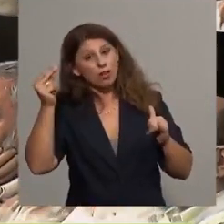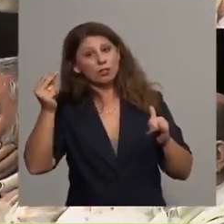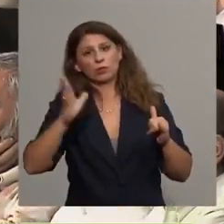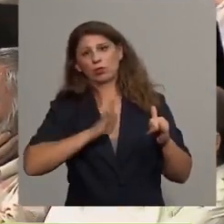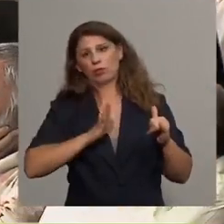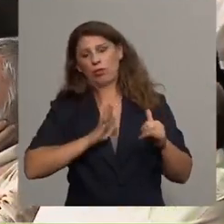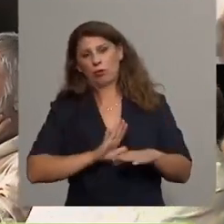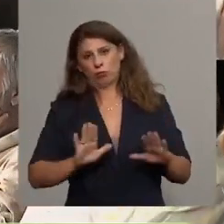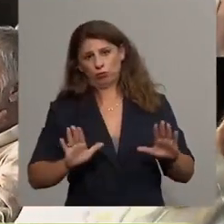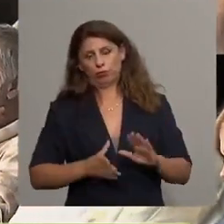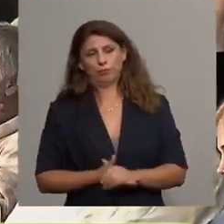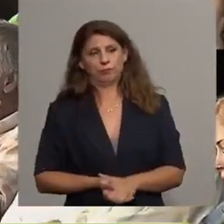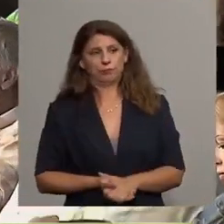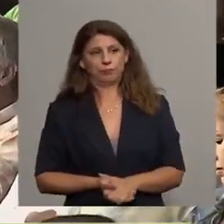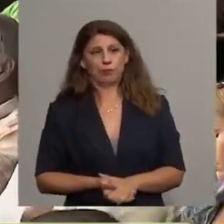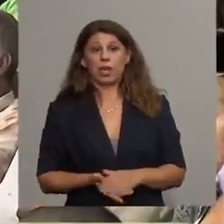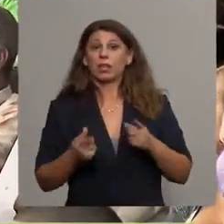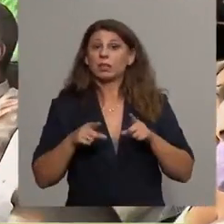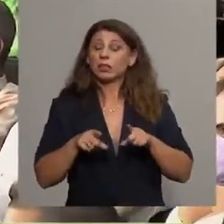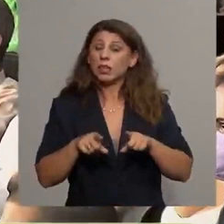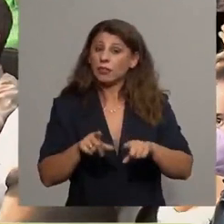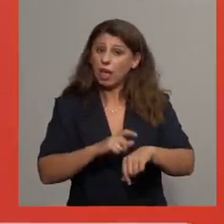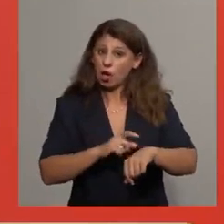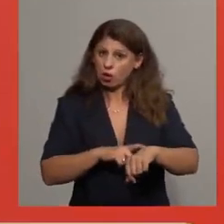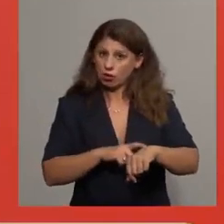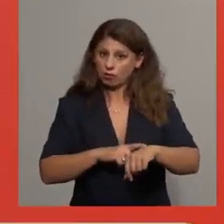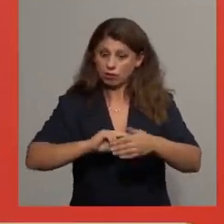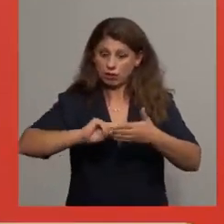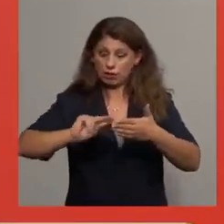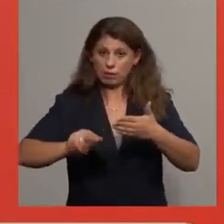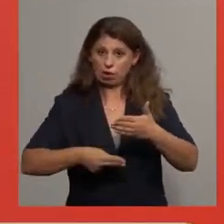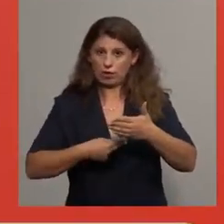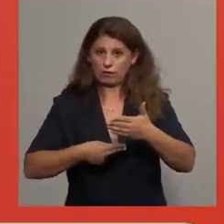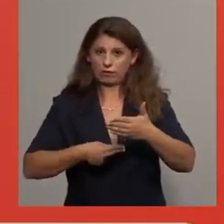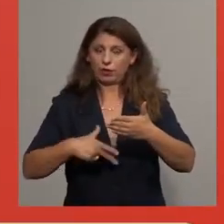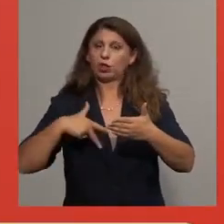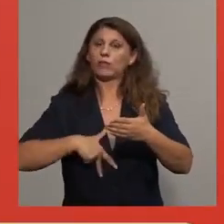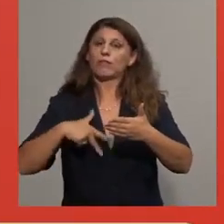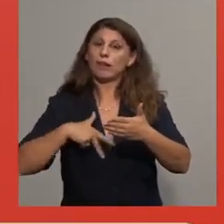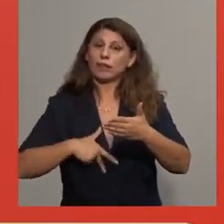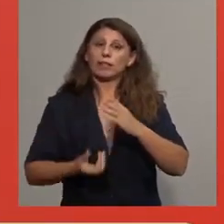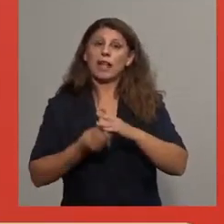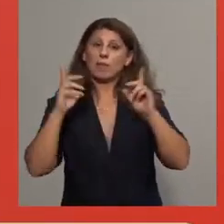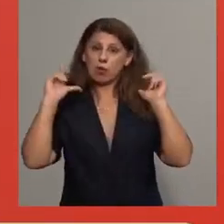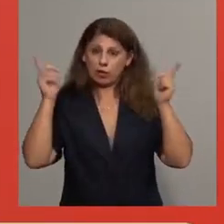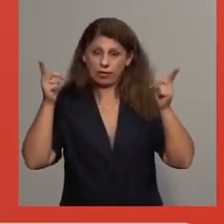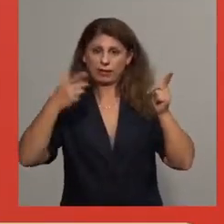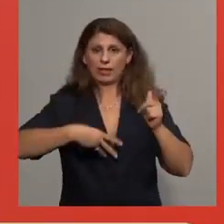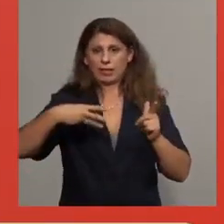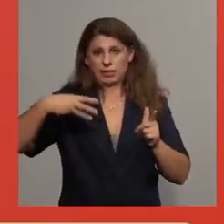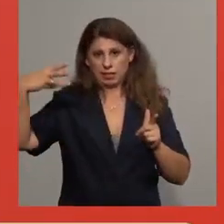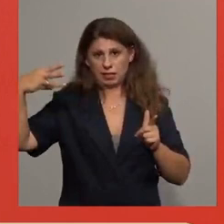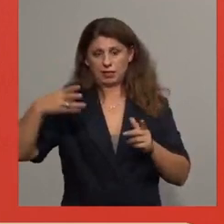λαό. Την ίδια ώρα όμως, με την υπογραφή των κυβερνήσεων Νέας Δημοκρατίας και